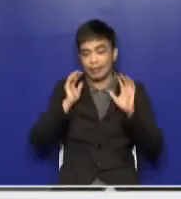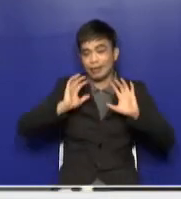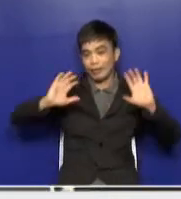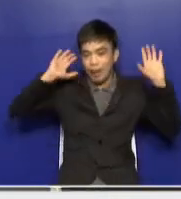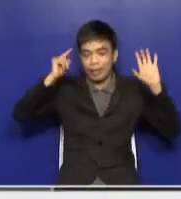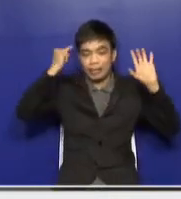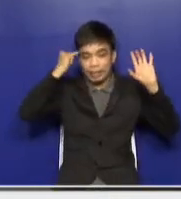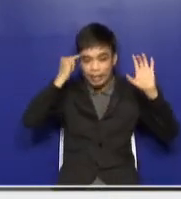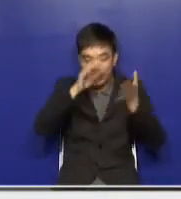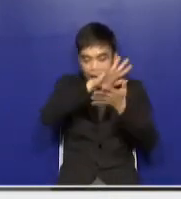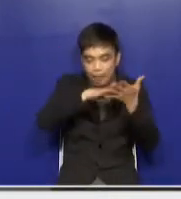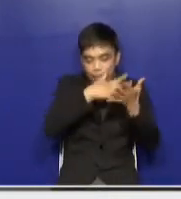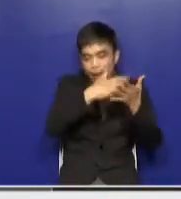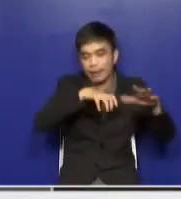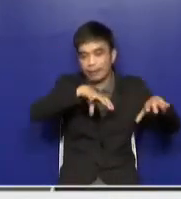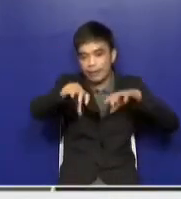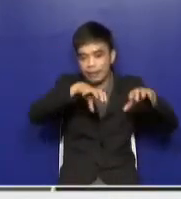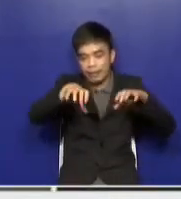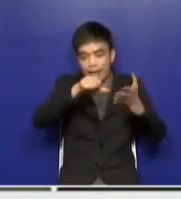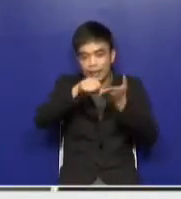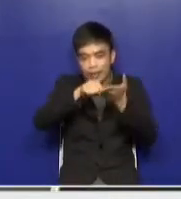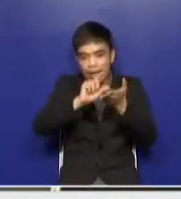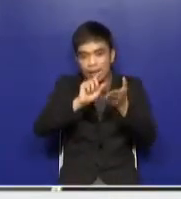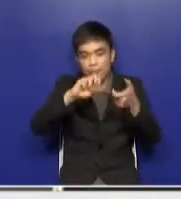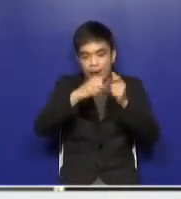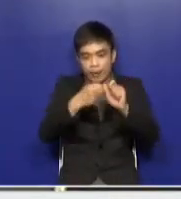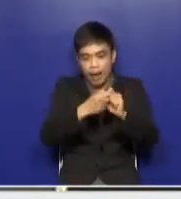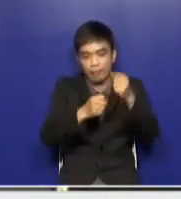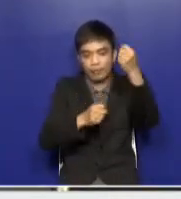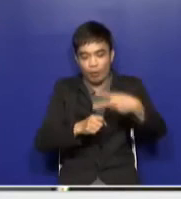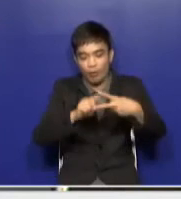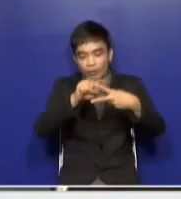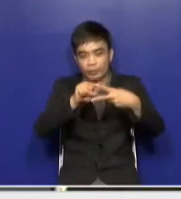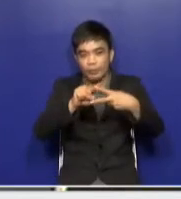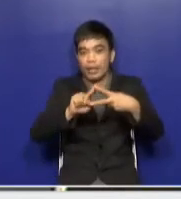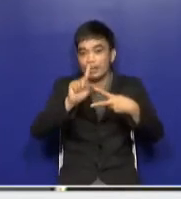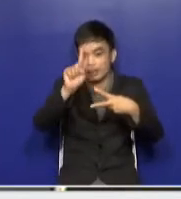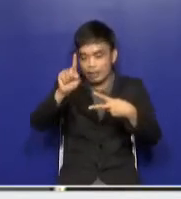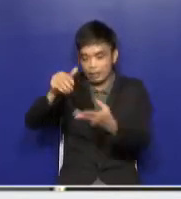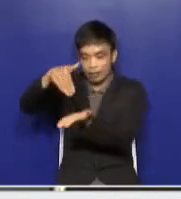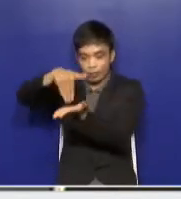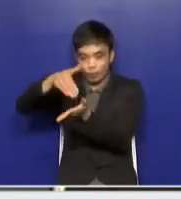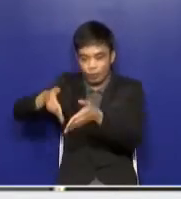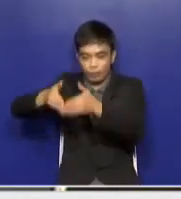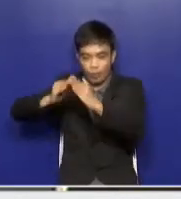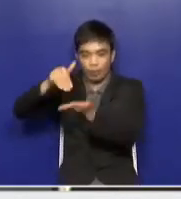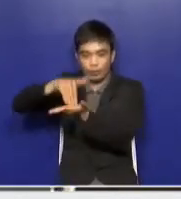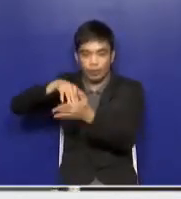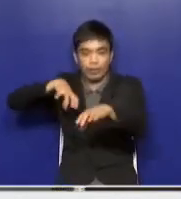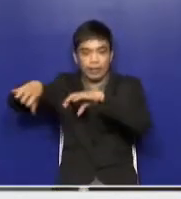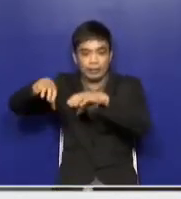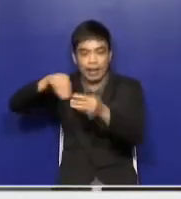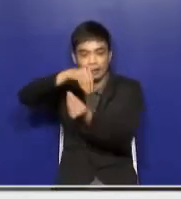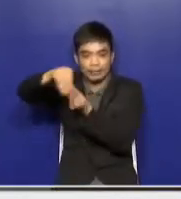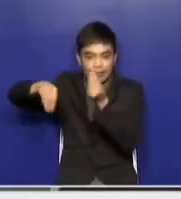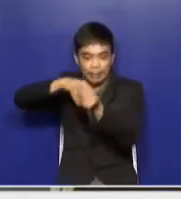าในขณะนี้ใน2รูปแบบนะครับเรื่องแรกก็คือได้มีการตั้งตัวศูนย์บริหารเศรษฐกิจขึ้นมานะครับเพื่อแก้ปัญหาเฉ